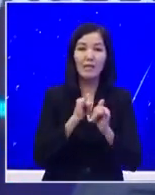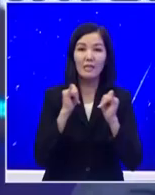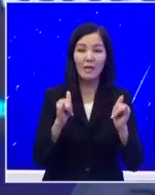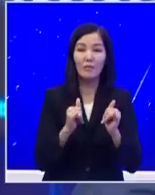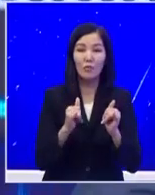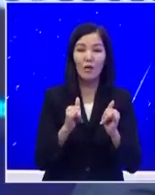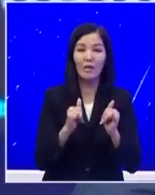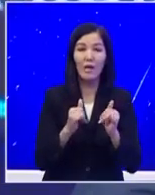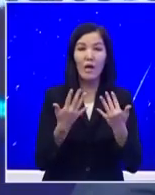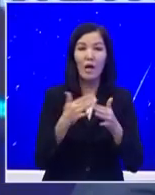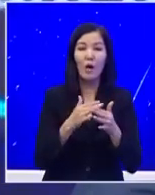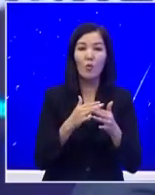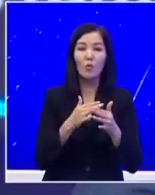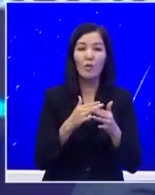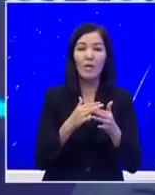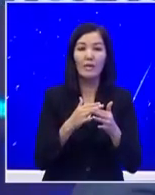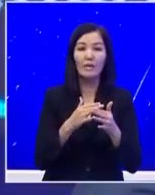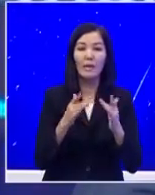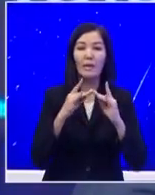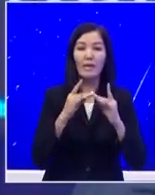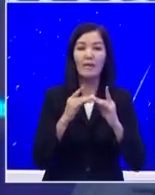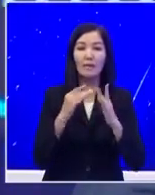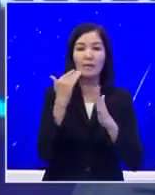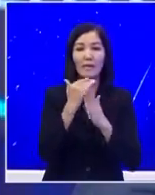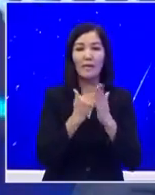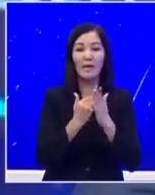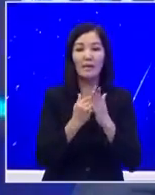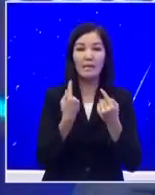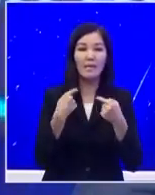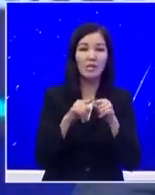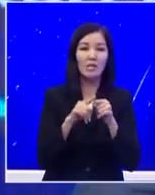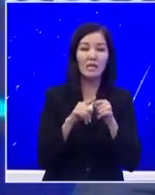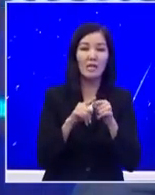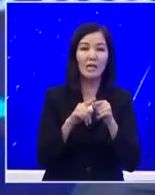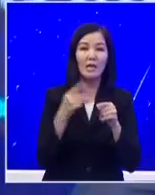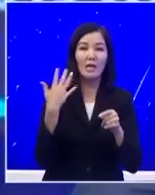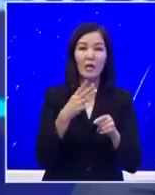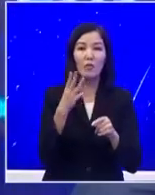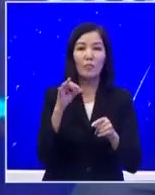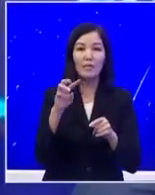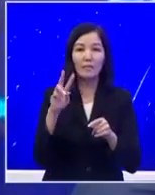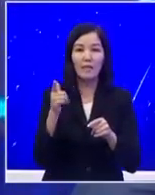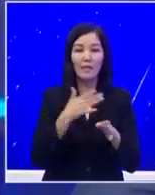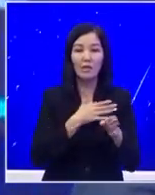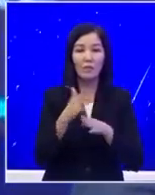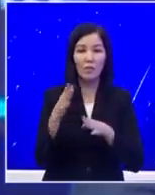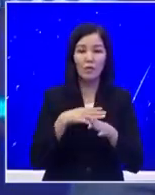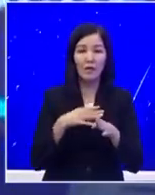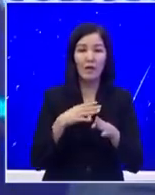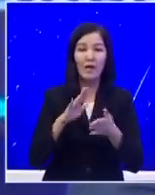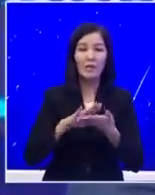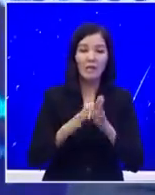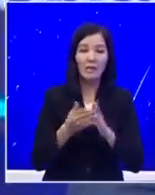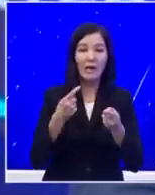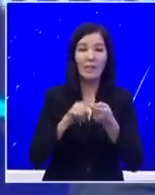оның ішінде ауыл ел бесігі жобасы мен елді мекендердегі инженерлік құрылымдарға 55 миллиард теңге қарастырылған. Эпидемиологиялық